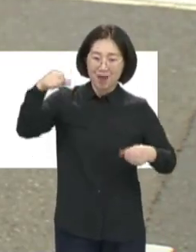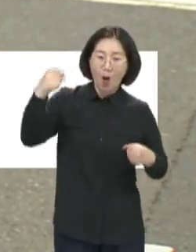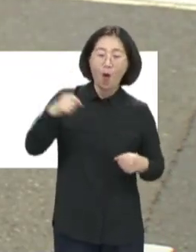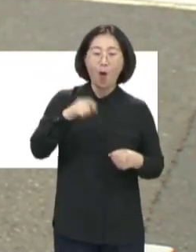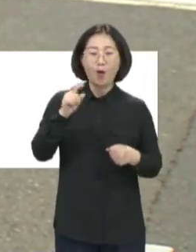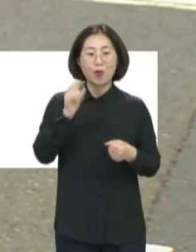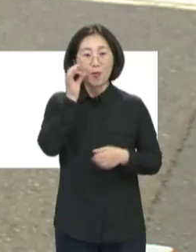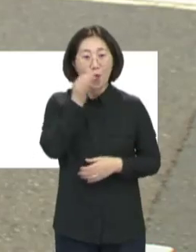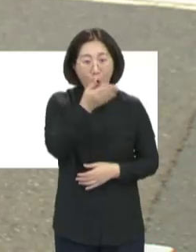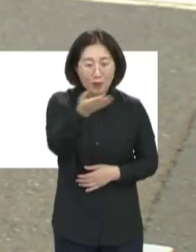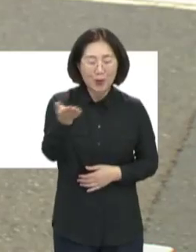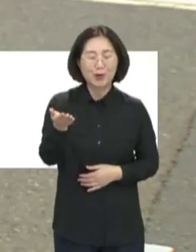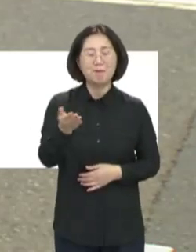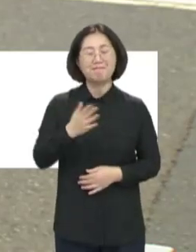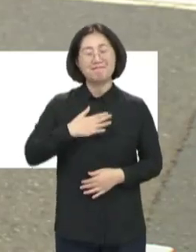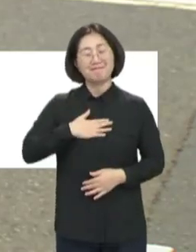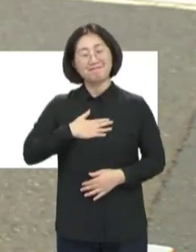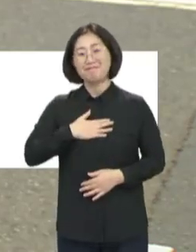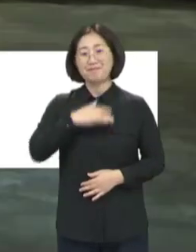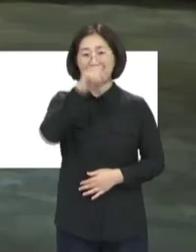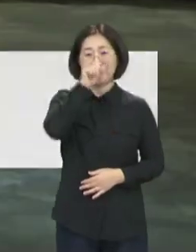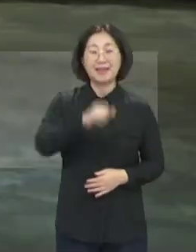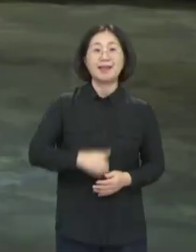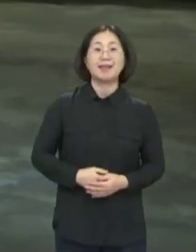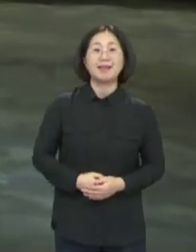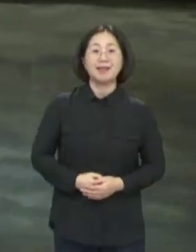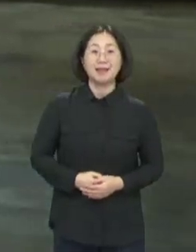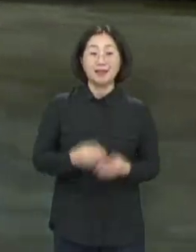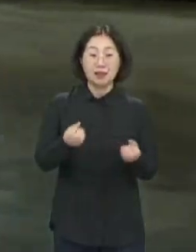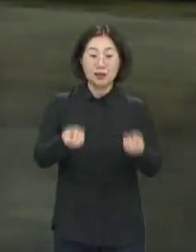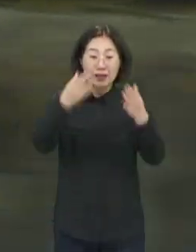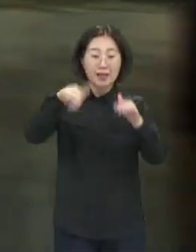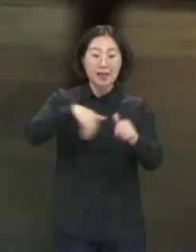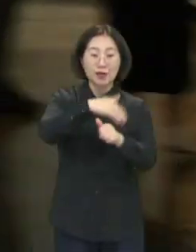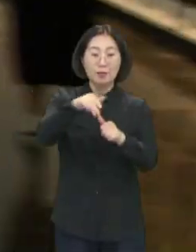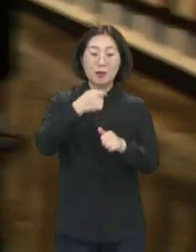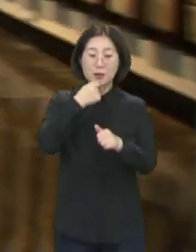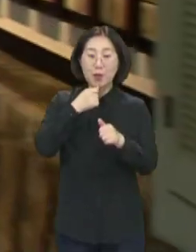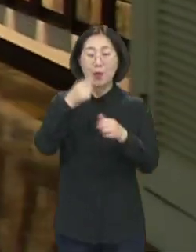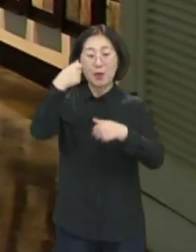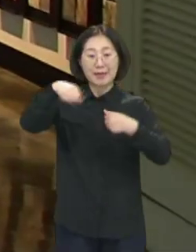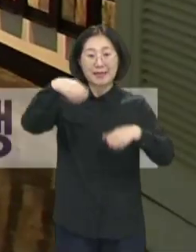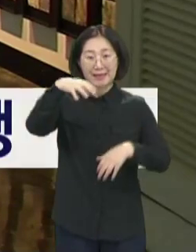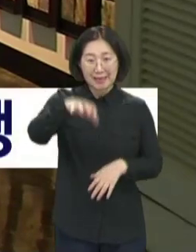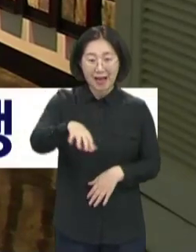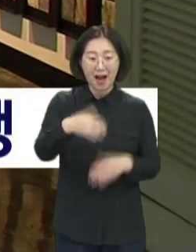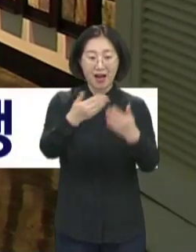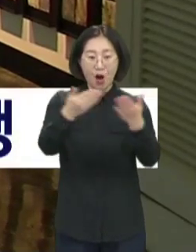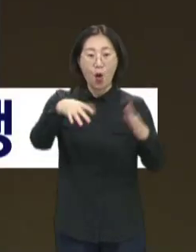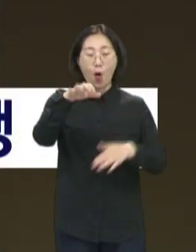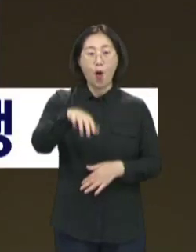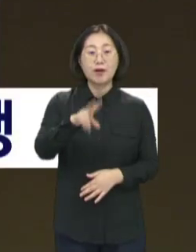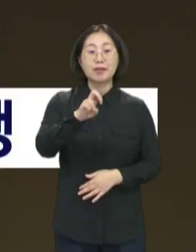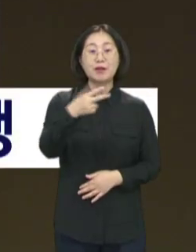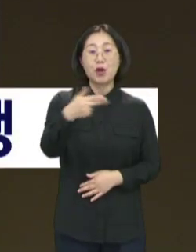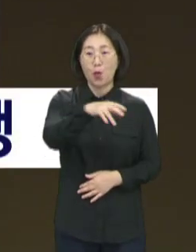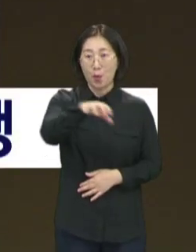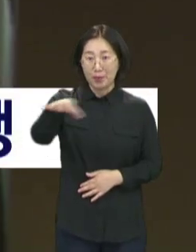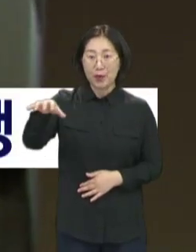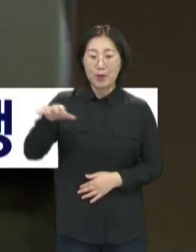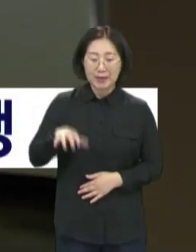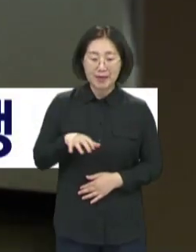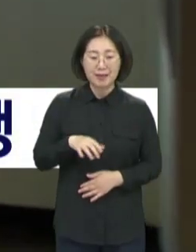자리가 아주 뜻깊은 자리라고 생각합니다. 축제장 주변 소극장과 갤러리 등 문화공간